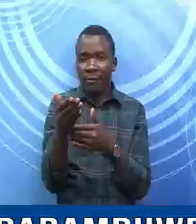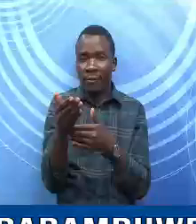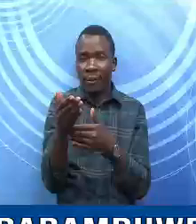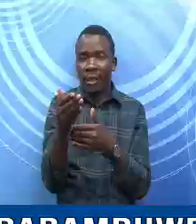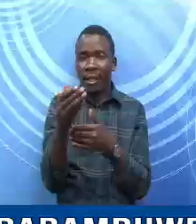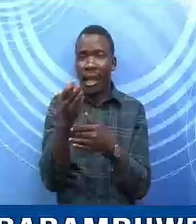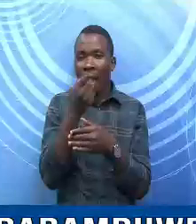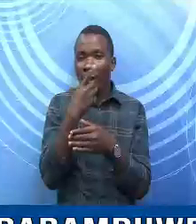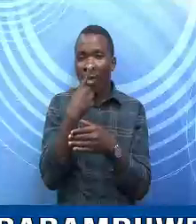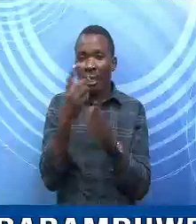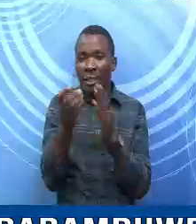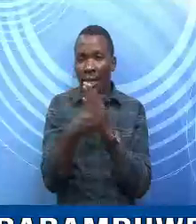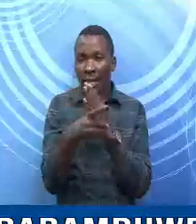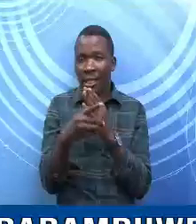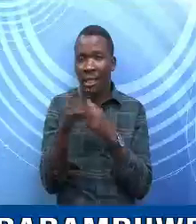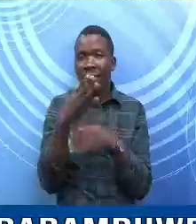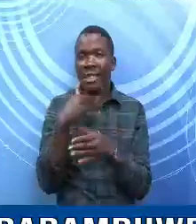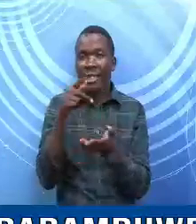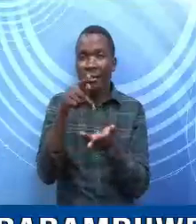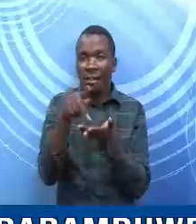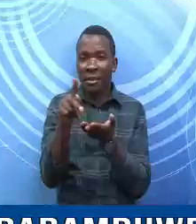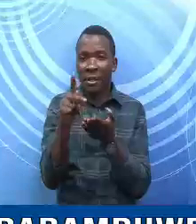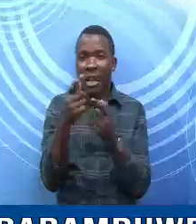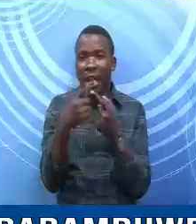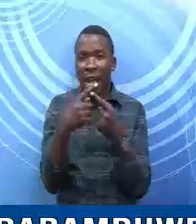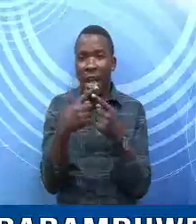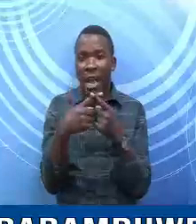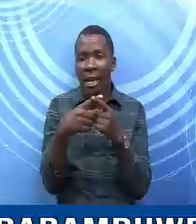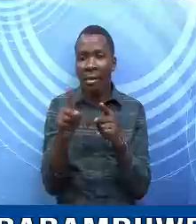Farumasi y'akarere yashatse kuyishyura ariko itegereza